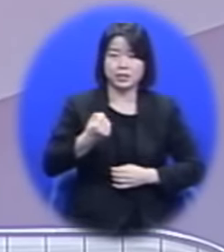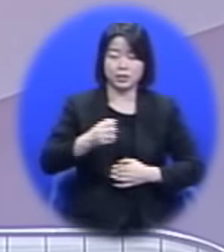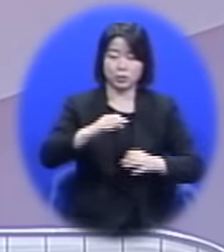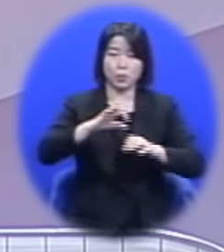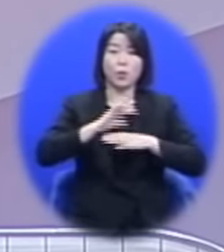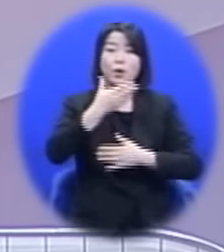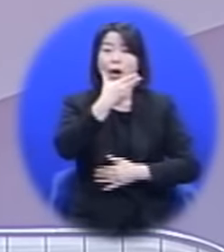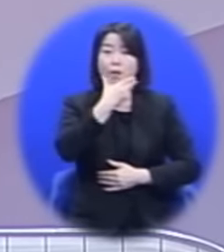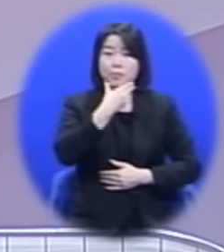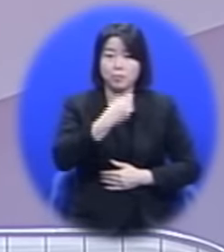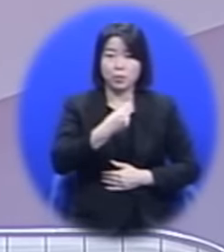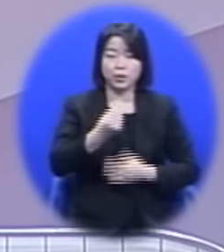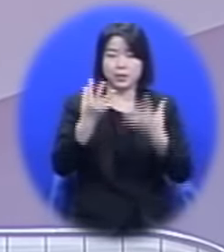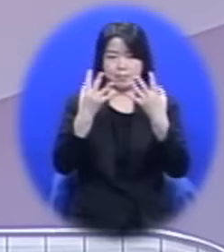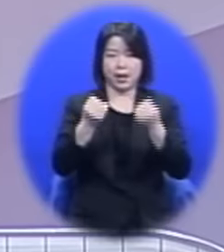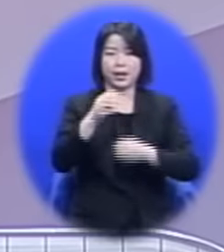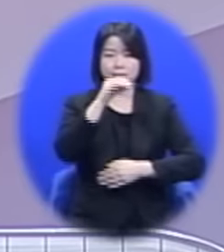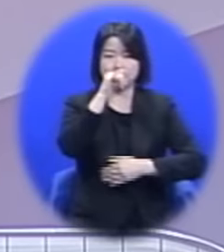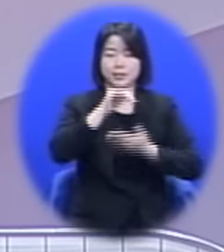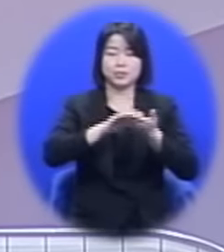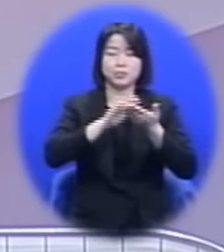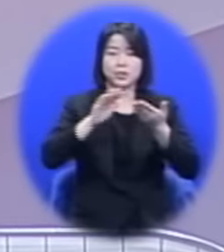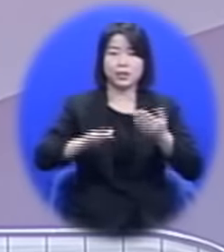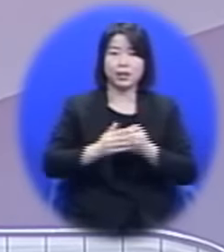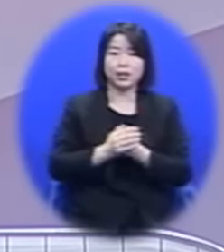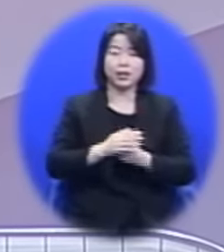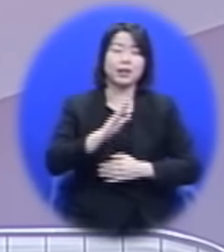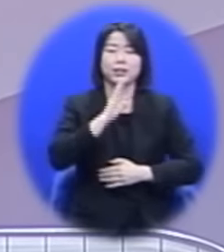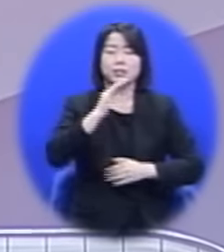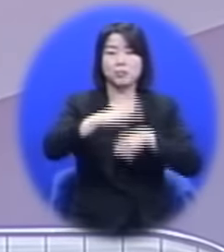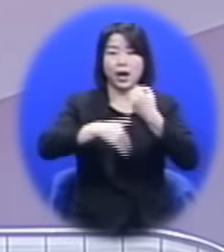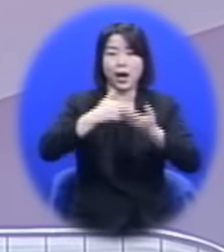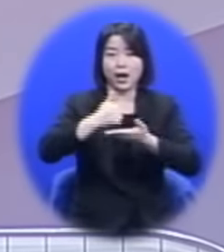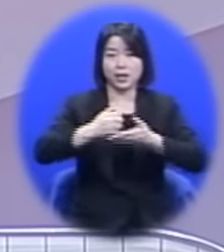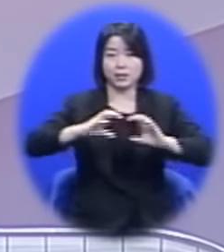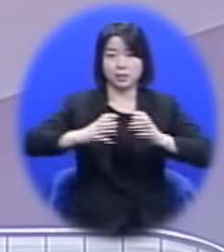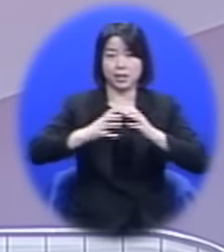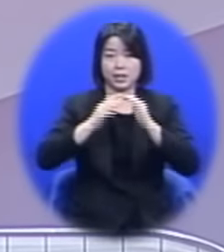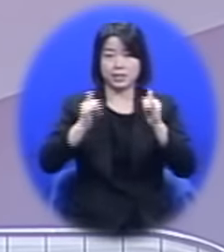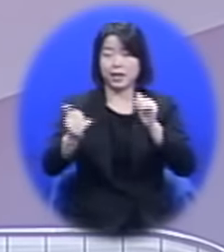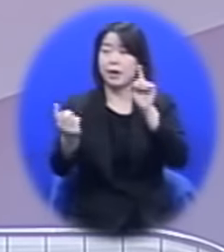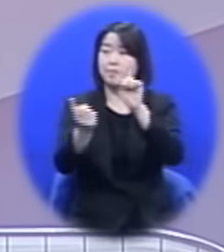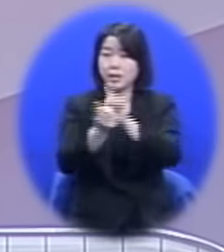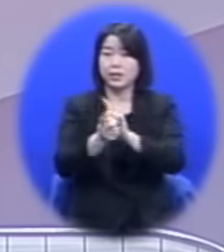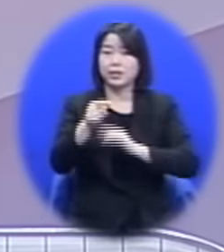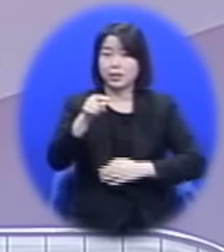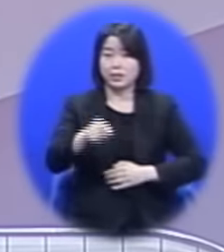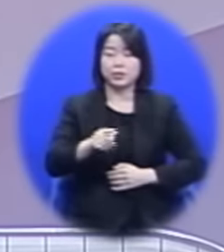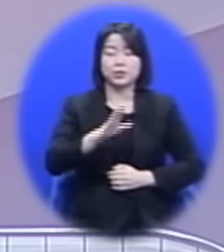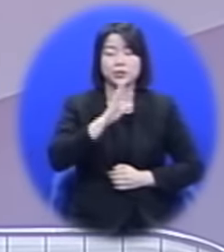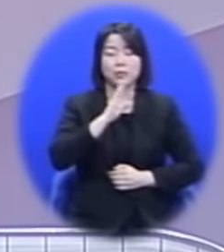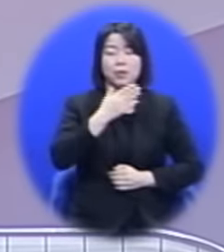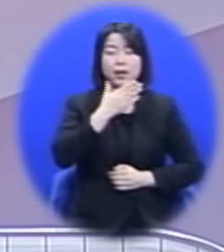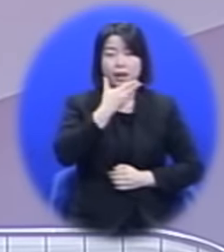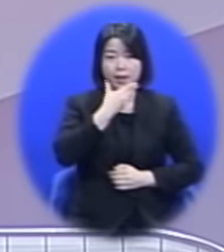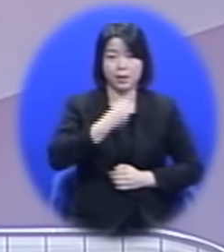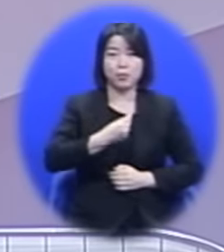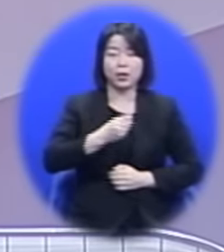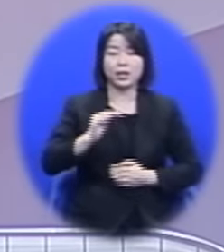복이 많습니다. 정말 하나님의 나라 사람을 만난다는 것은 참 행복한